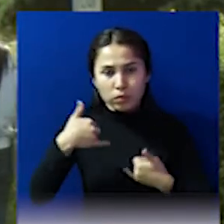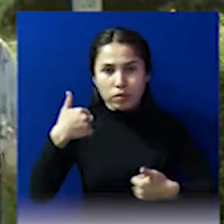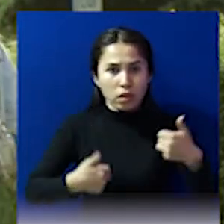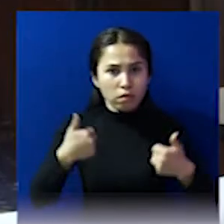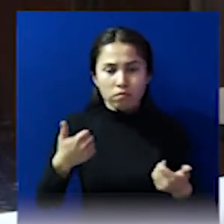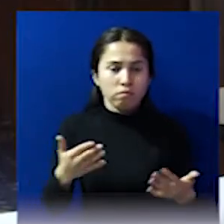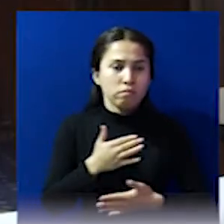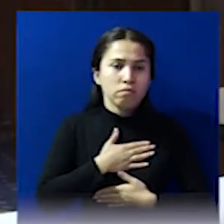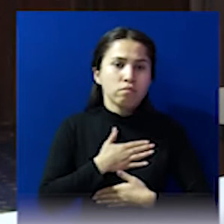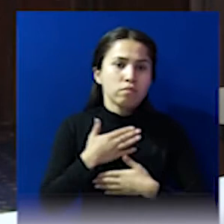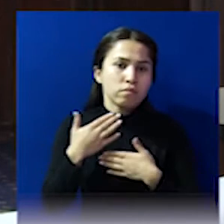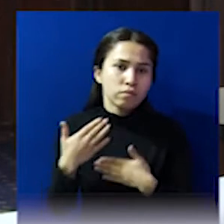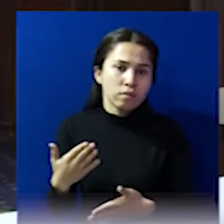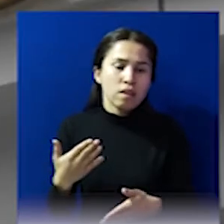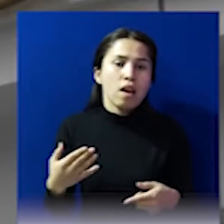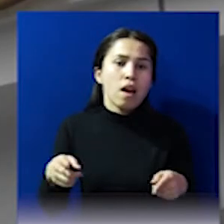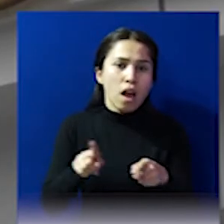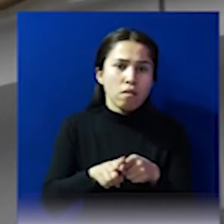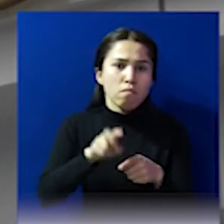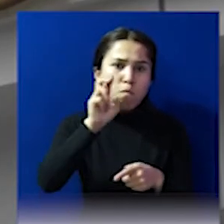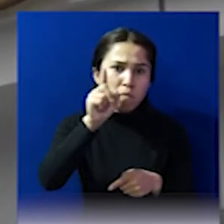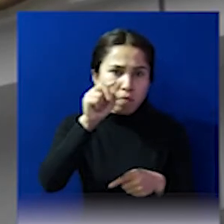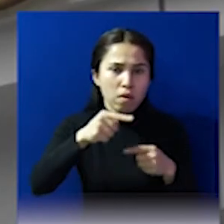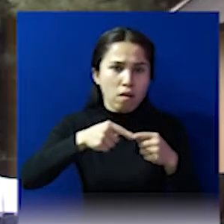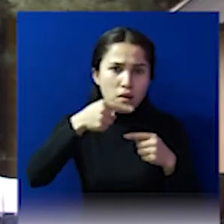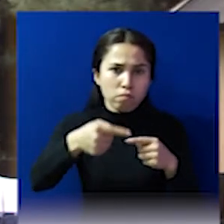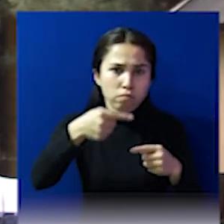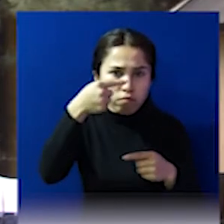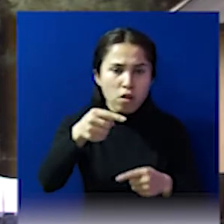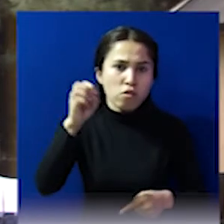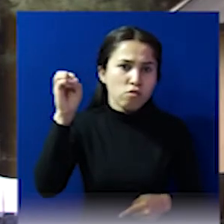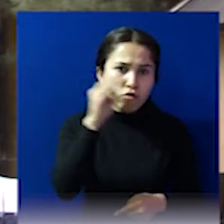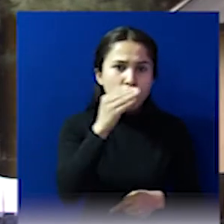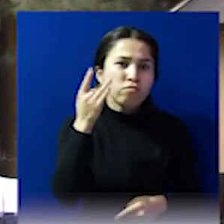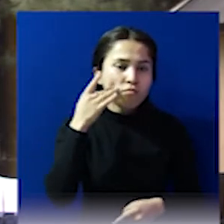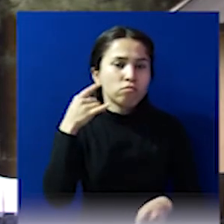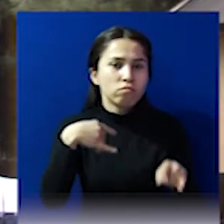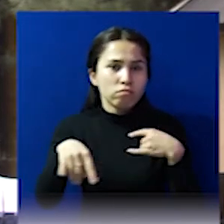алаяқтық қылмыстармен айналысатын арнайы жұмыс тобы құрылған. Әшер Ақсіберген, Азат Байтемір, 7-7 News.